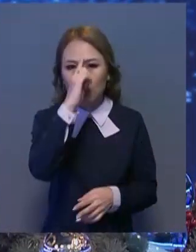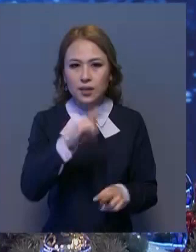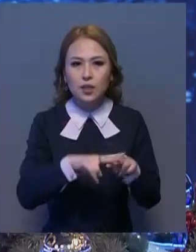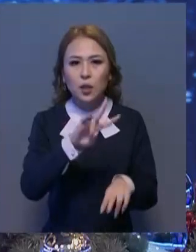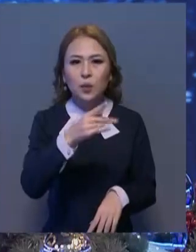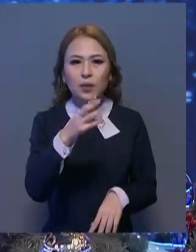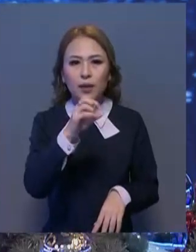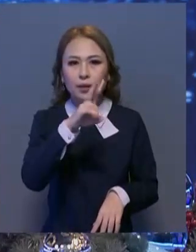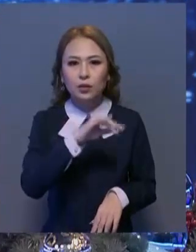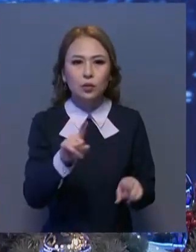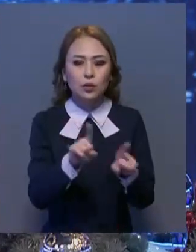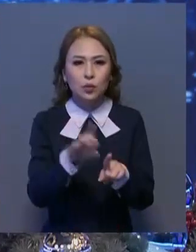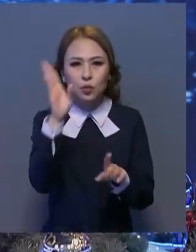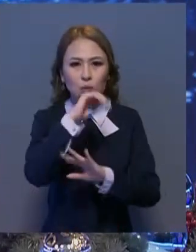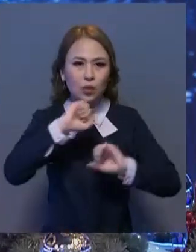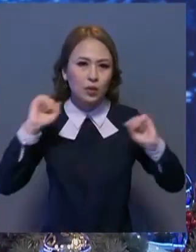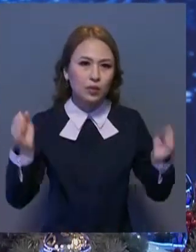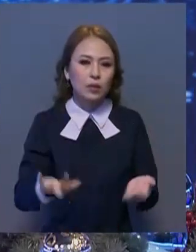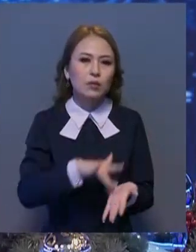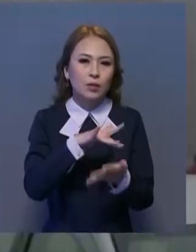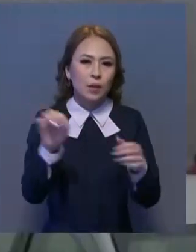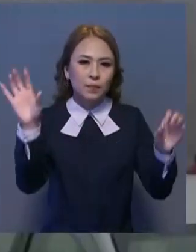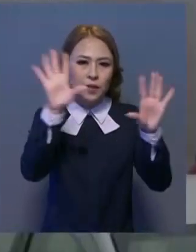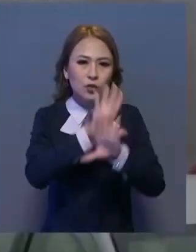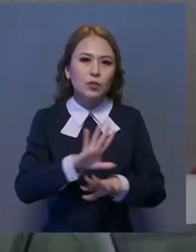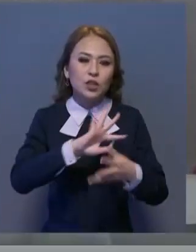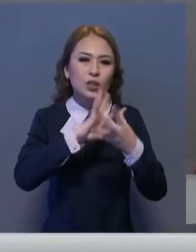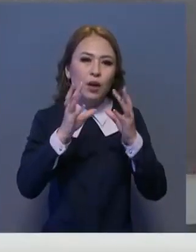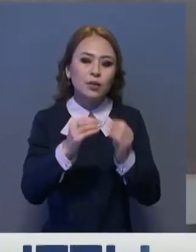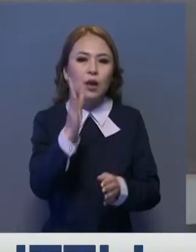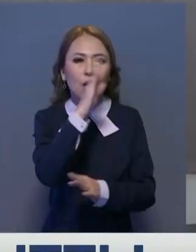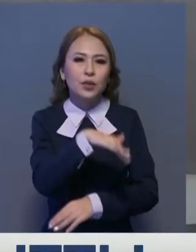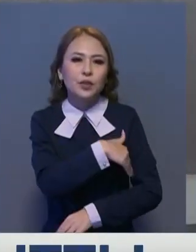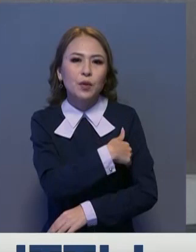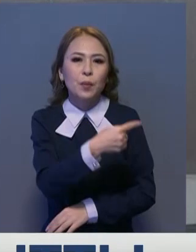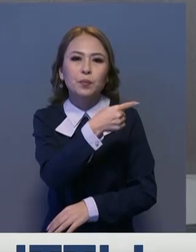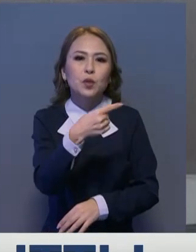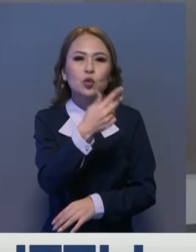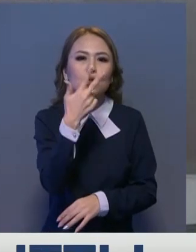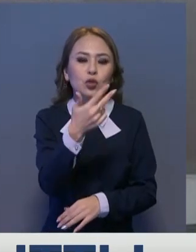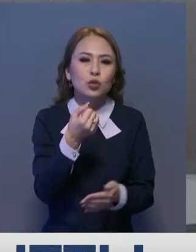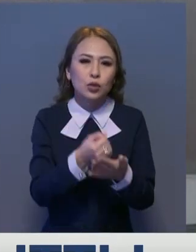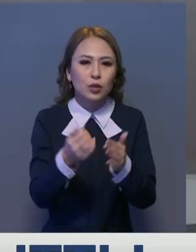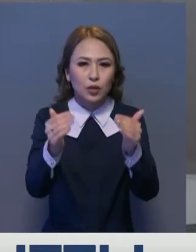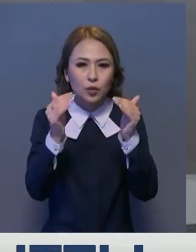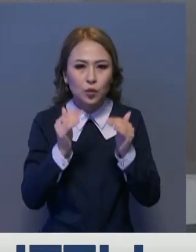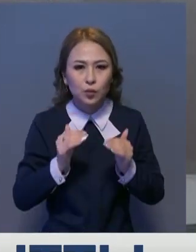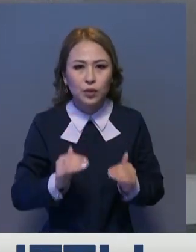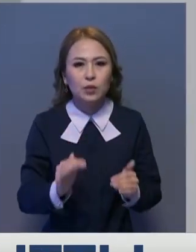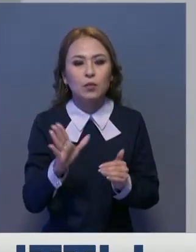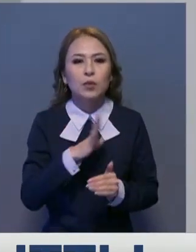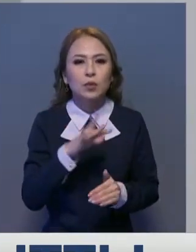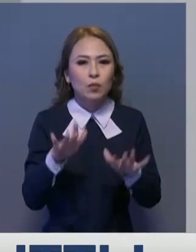Үндістан астанасы Нью-Делиде күн күрт суытып қаланы тұман басты. Синоптиктер шаһардағы ауа температурасы -3 градусқа